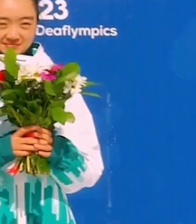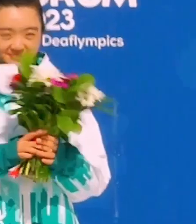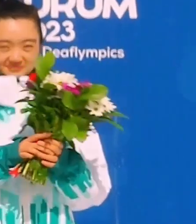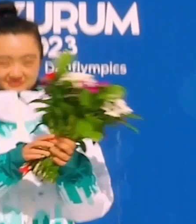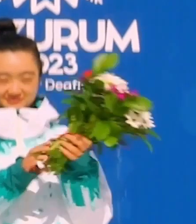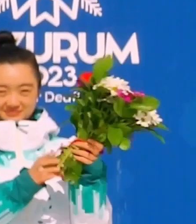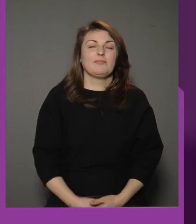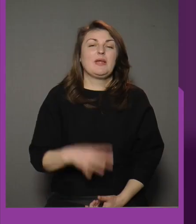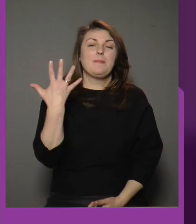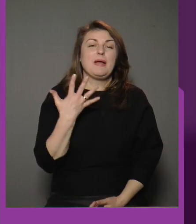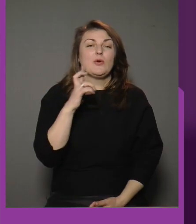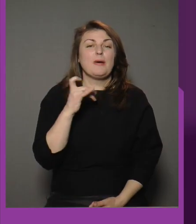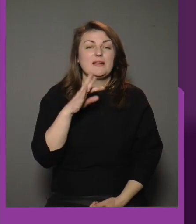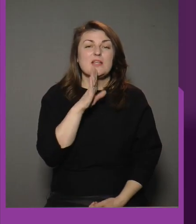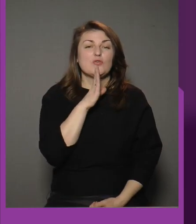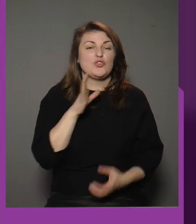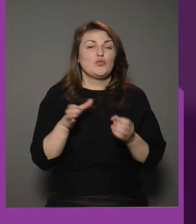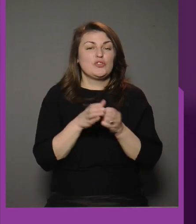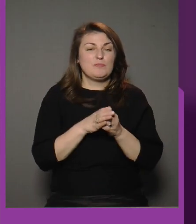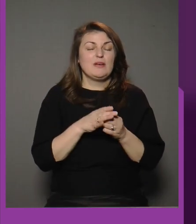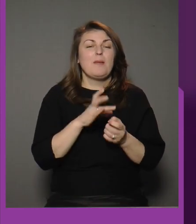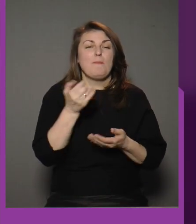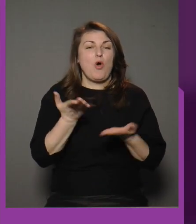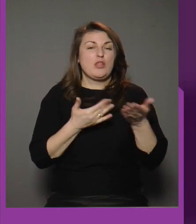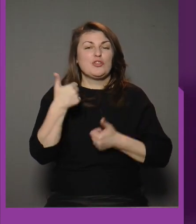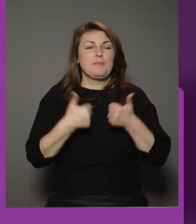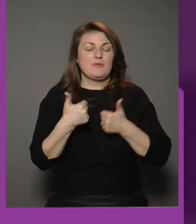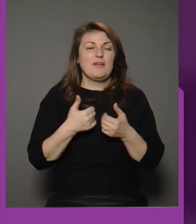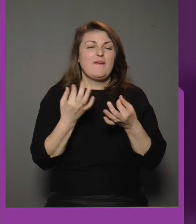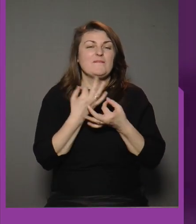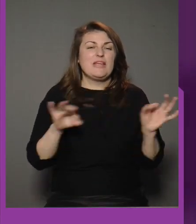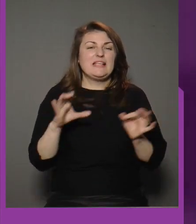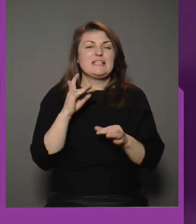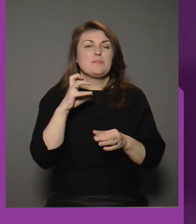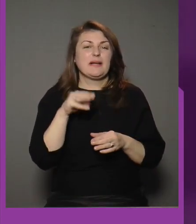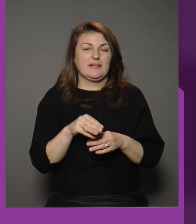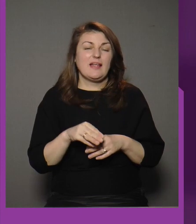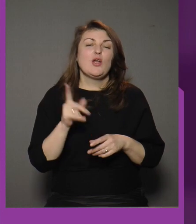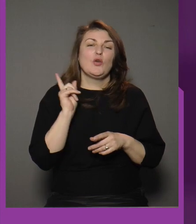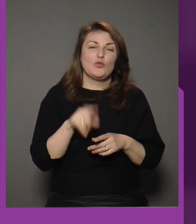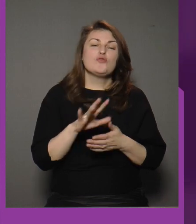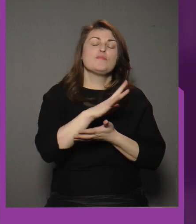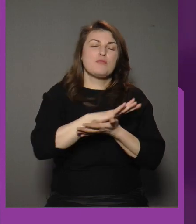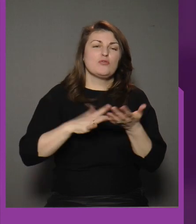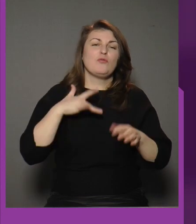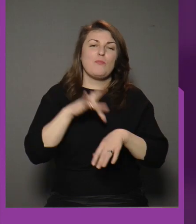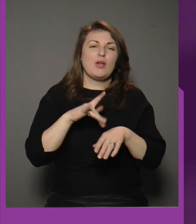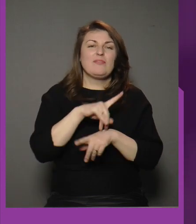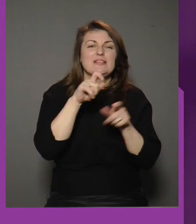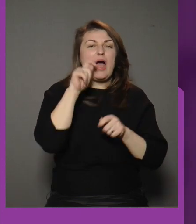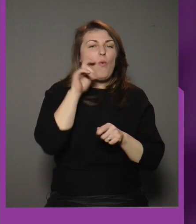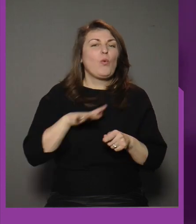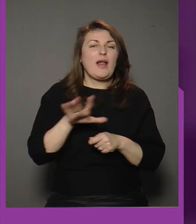змагання. 5 березня у жіночої збірної по лижним перегонам вільний спринт. Тож продовжуємо вболівати за Україну